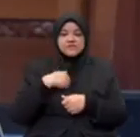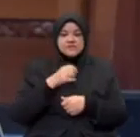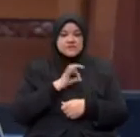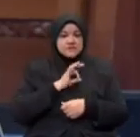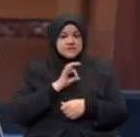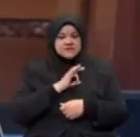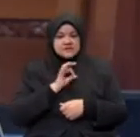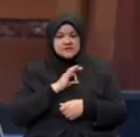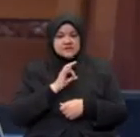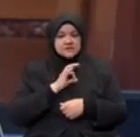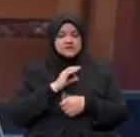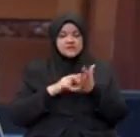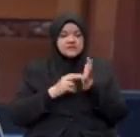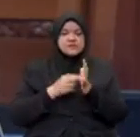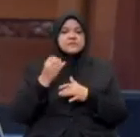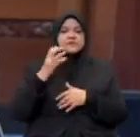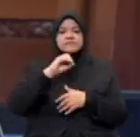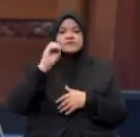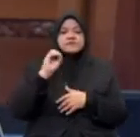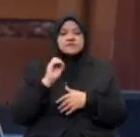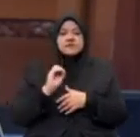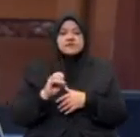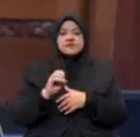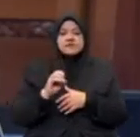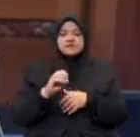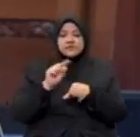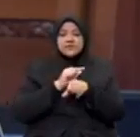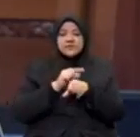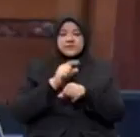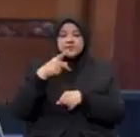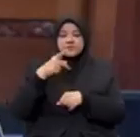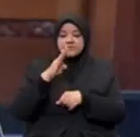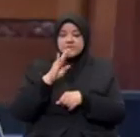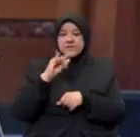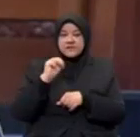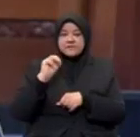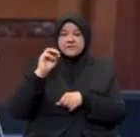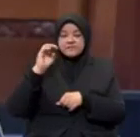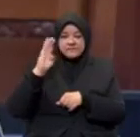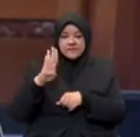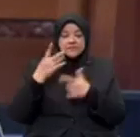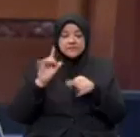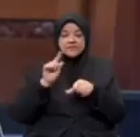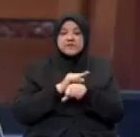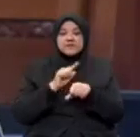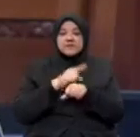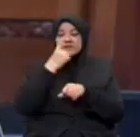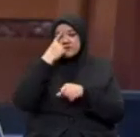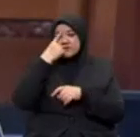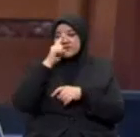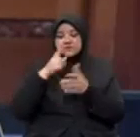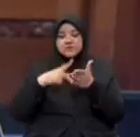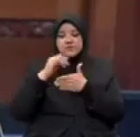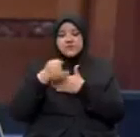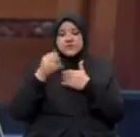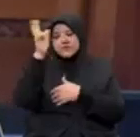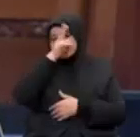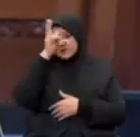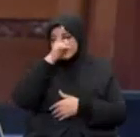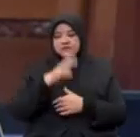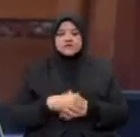tahu jugalah. Yang ini berapa peratusan penggunaan BIM ni yang telah digunakan bagi projek-projek